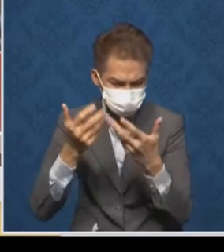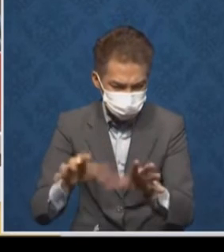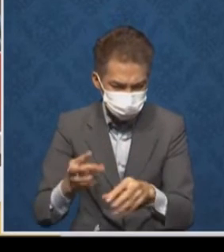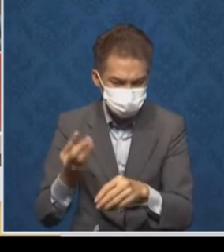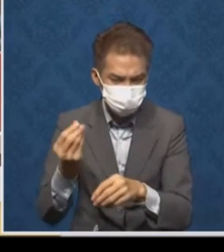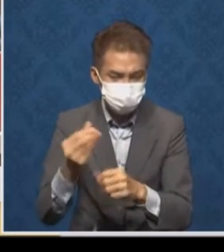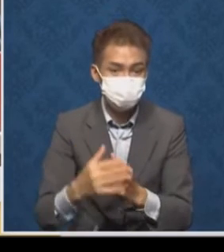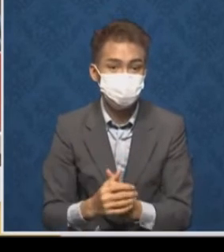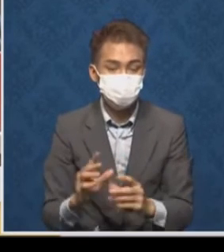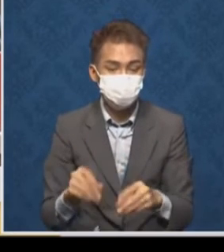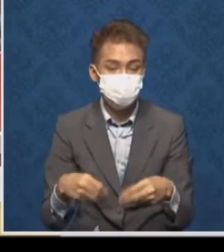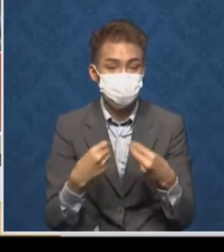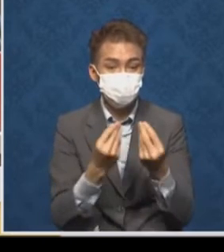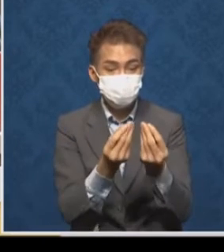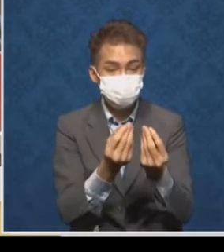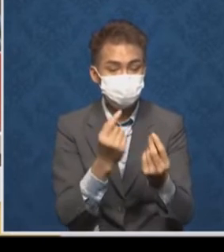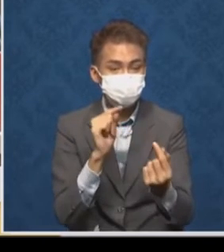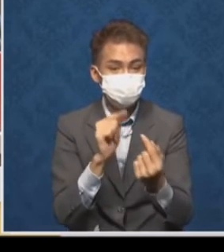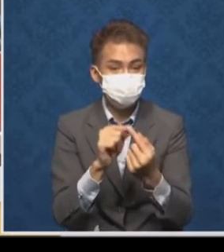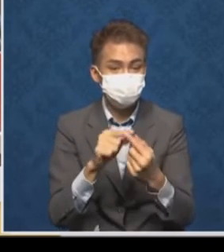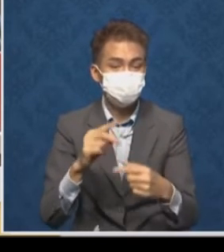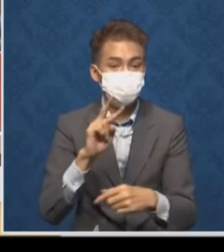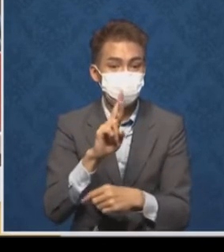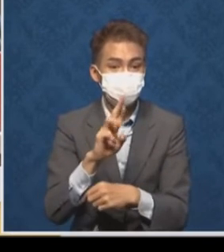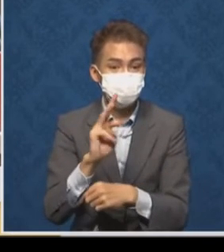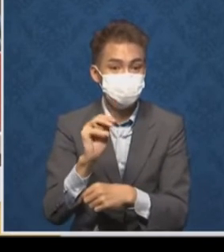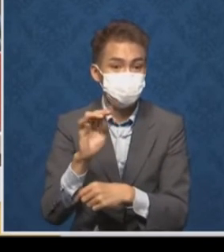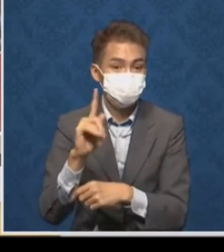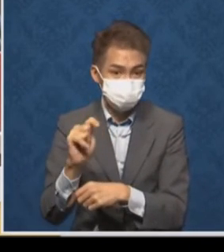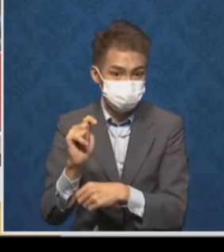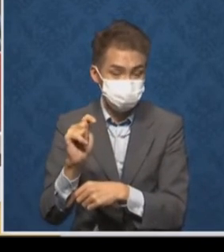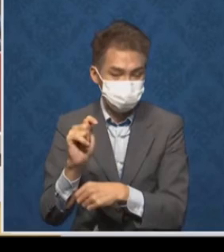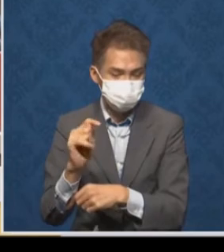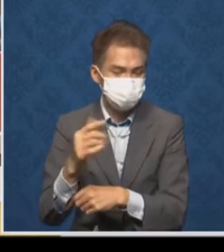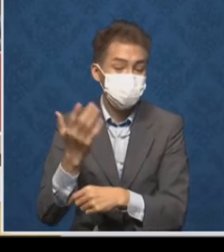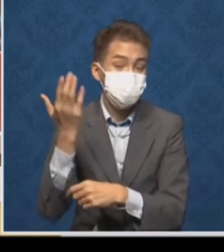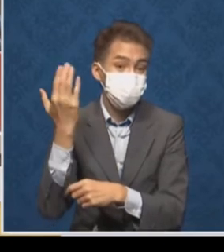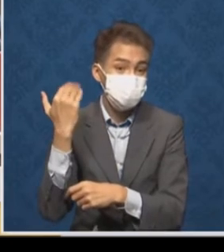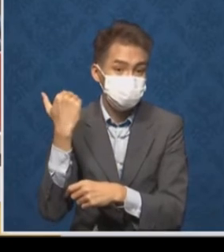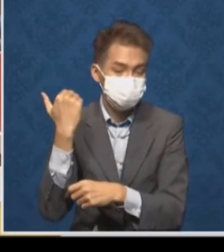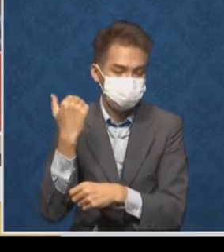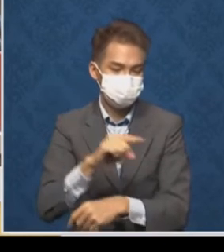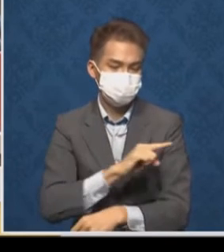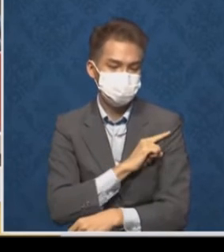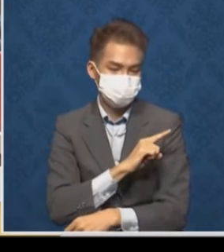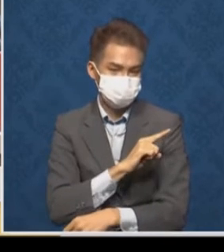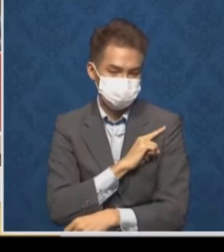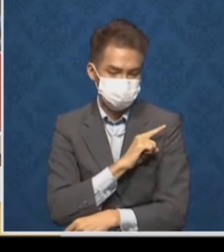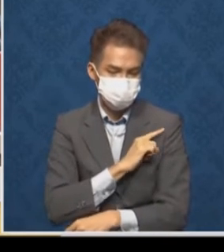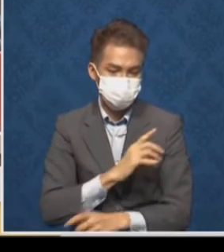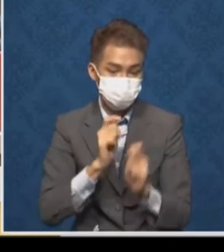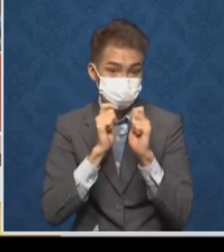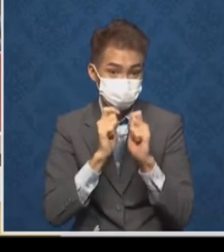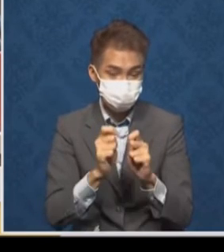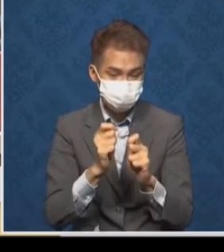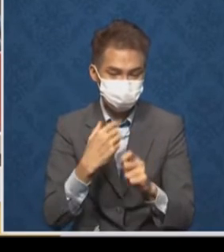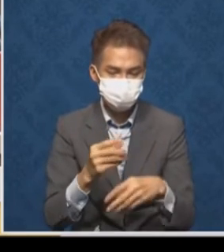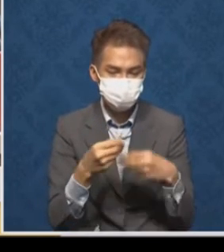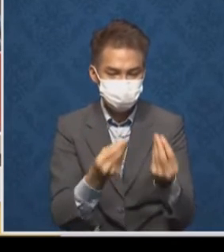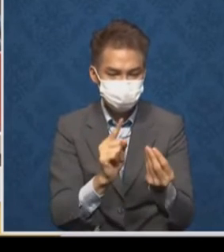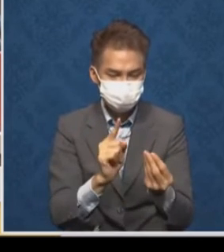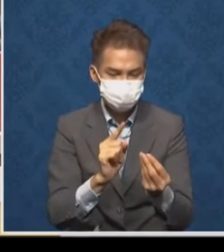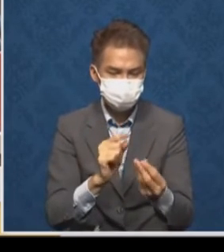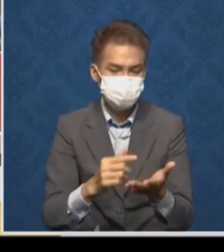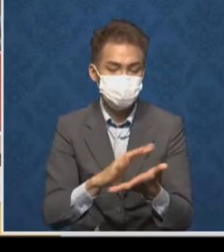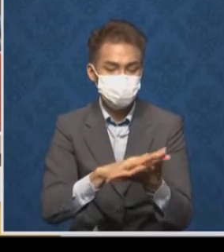รัฐมนตรีช่วยคมนาคมในสมัยนั้นนะท่านอดิรัตน์รัตนเศษนะครับได้อนุญาตจากกรมเจ้าท่าให้ขอ